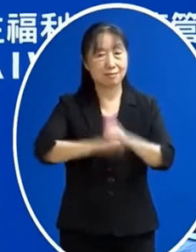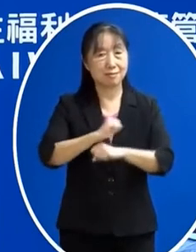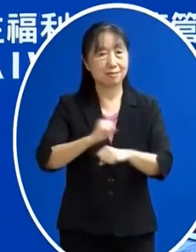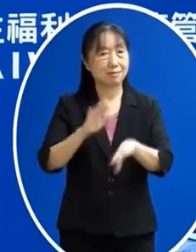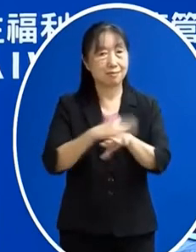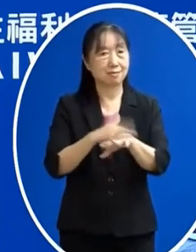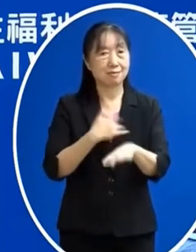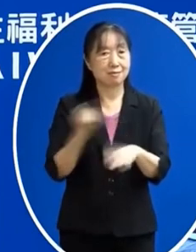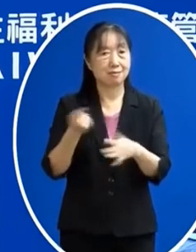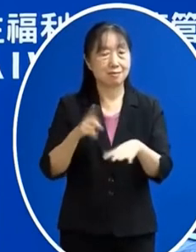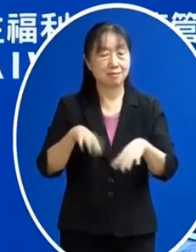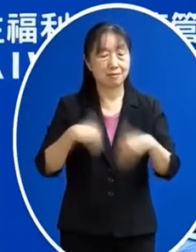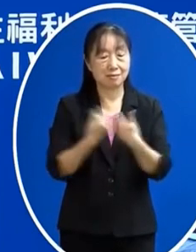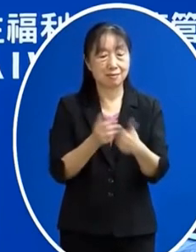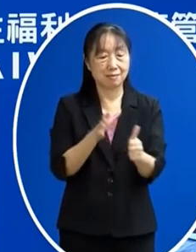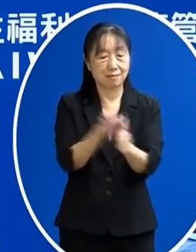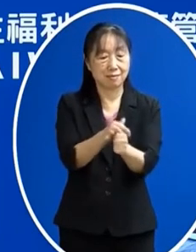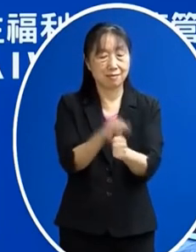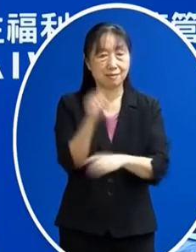些强制性的规划。